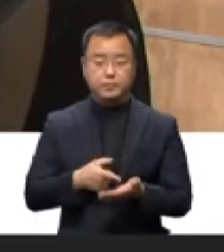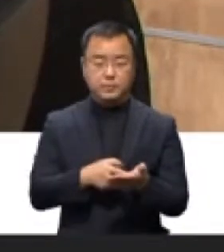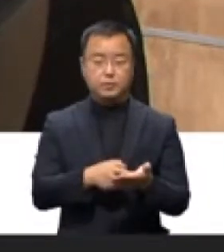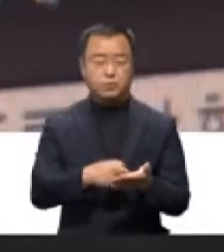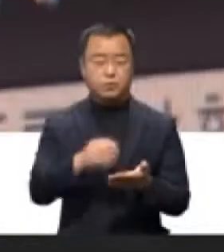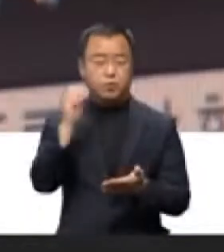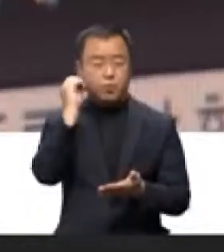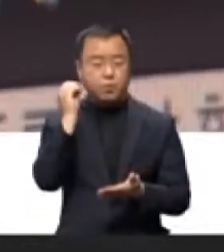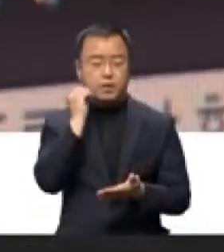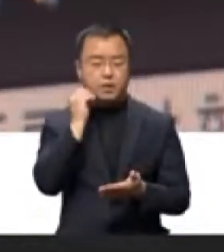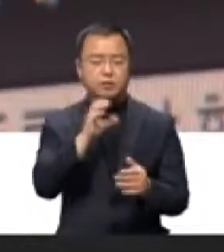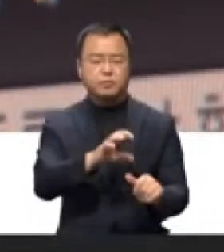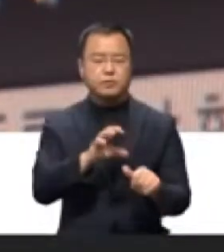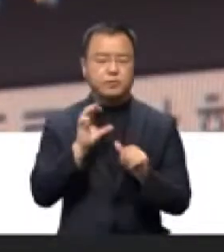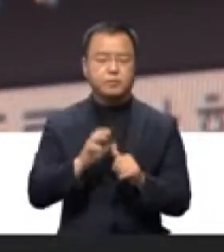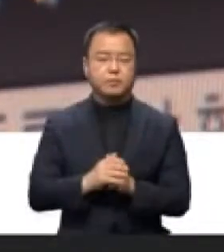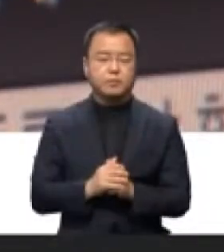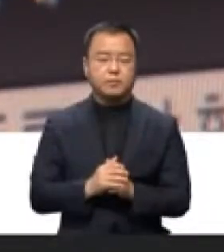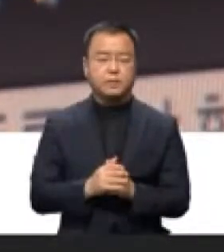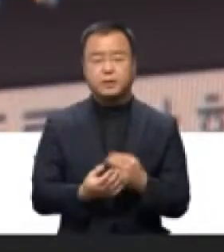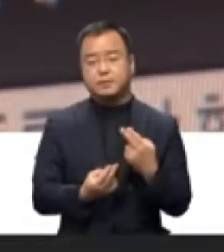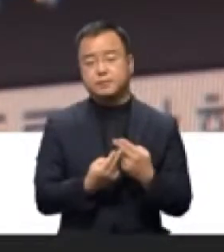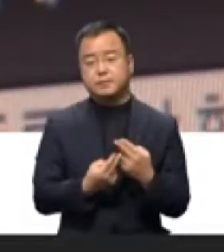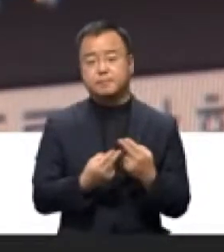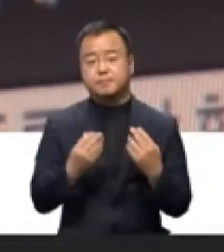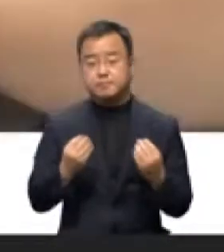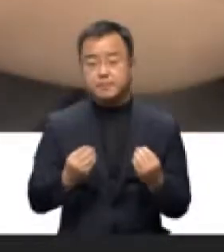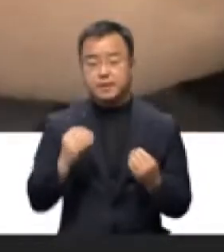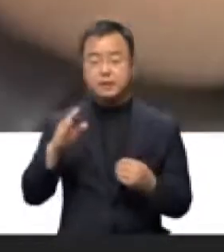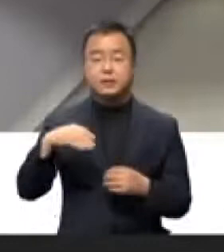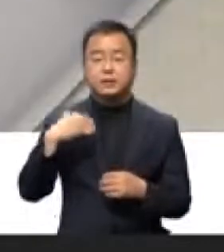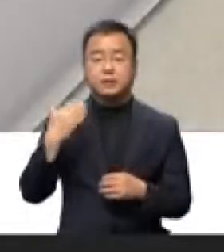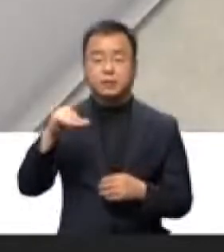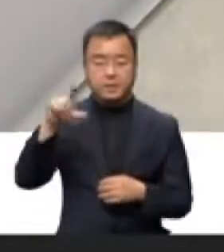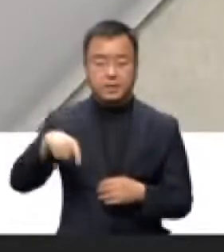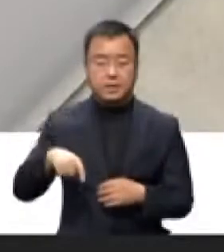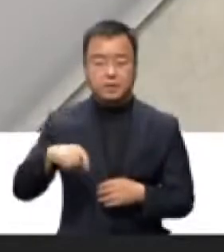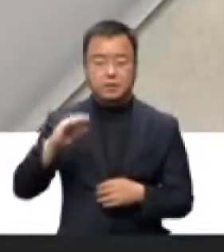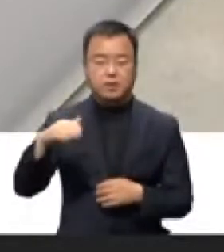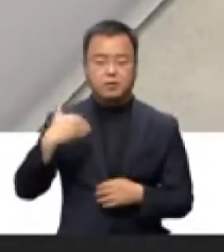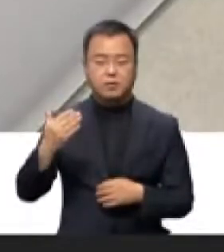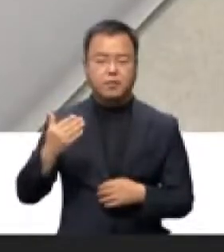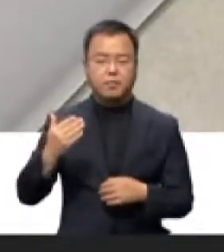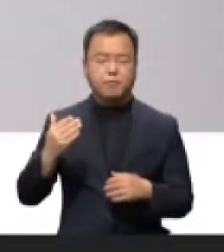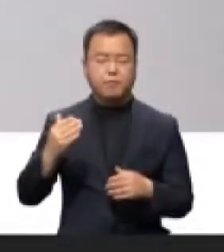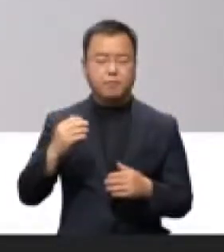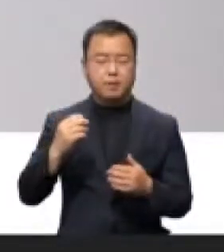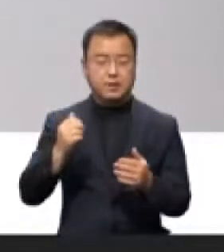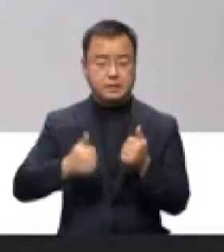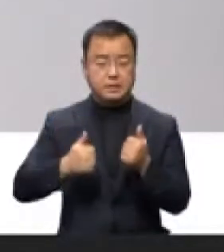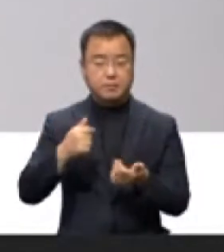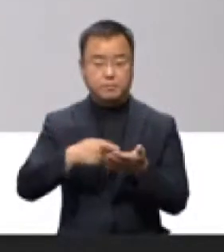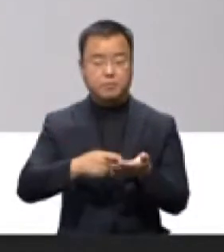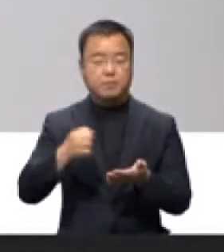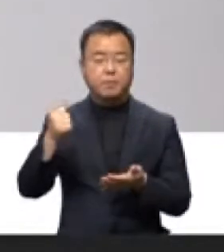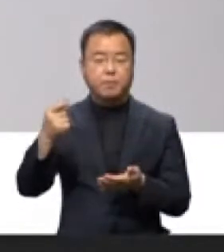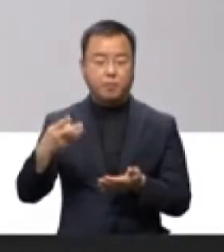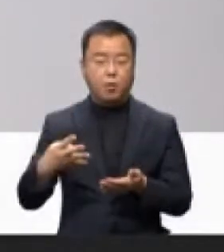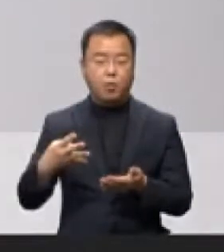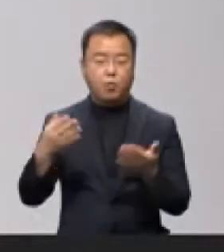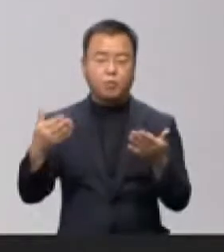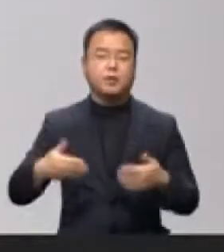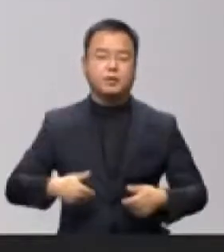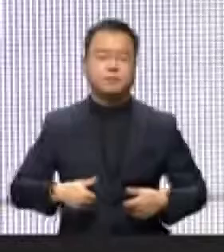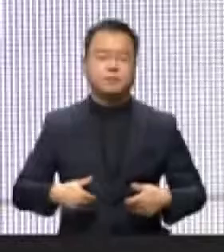이용해 작성합니다 저자의 맞춰도 반드시 결제 뒤 수험번호 까지 받아야 최종 접수가 완료됩니다